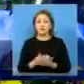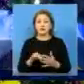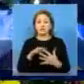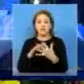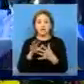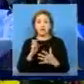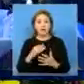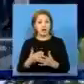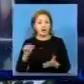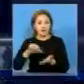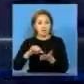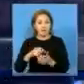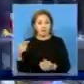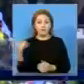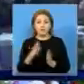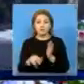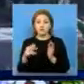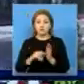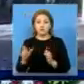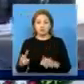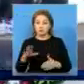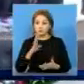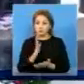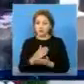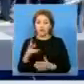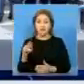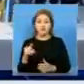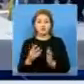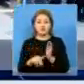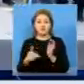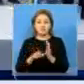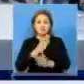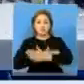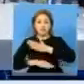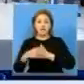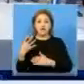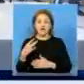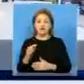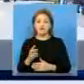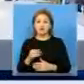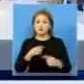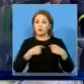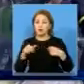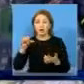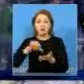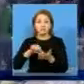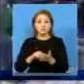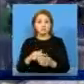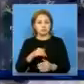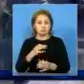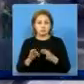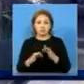сынаққа қатысқан 1800-ден астам адам тұрады. Олардың 268-і мүгедек, 40-ы ядролық сынақтарға қатысушылардың